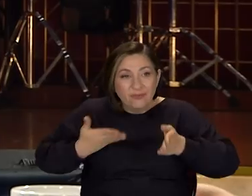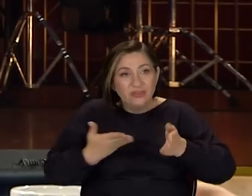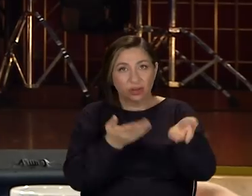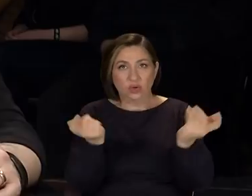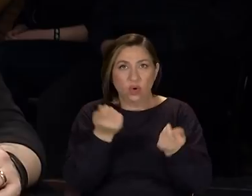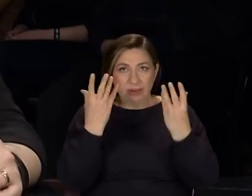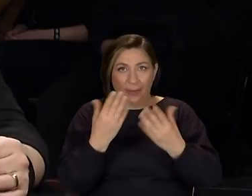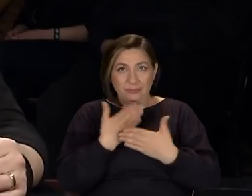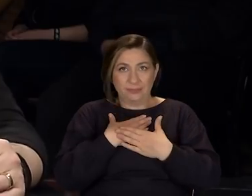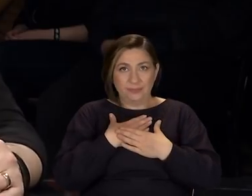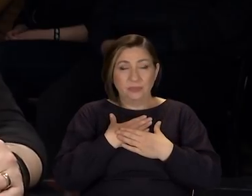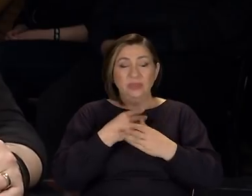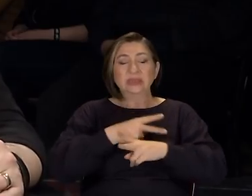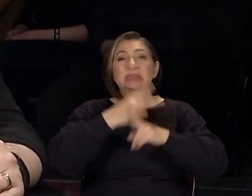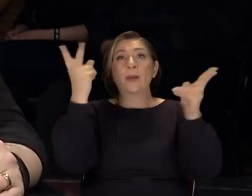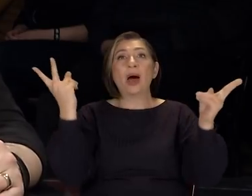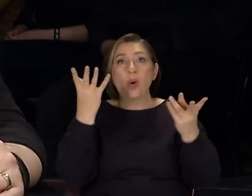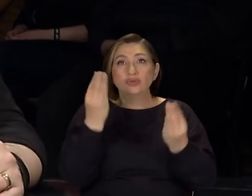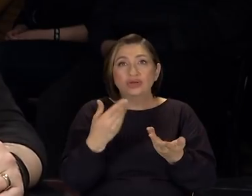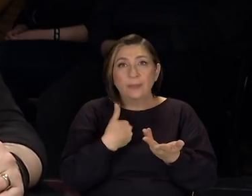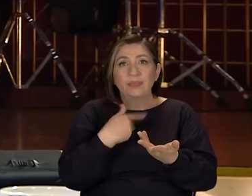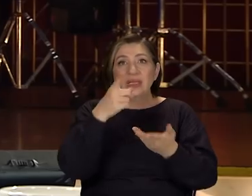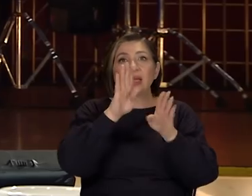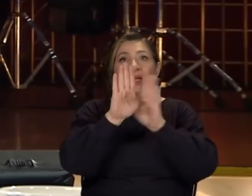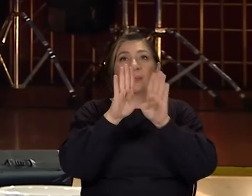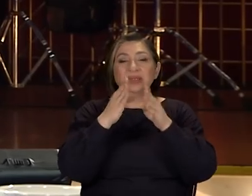olsam yine o zaman da sabahlayacağım.